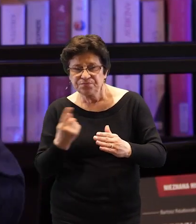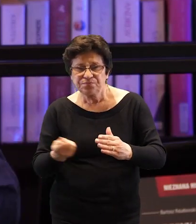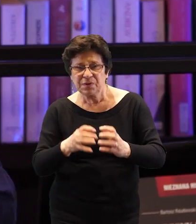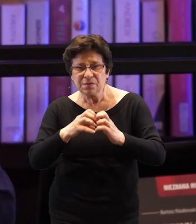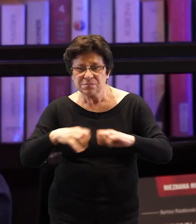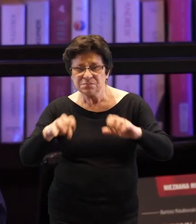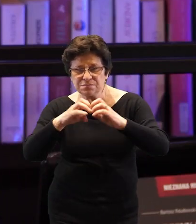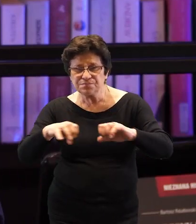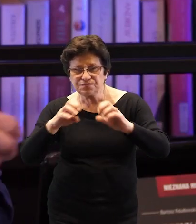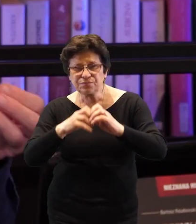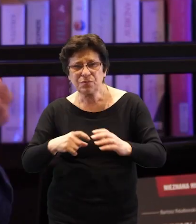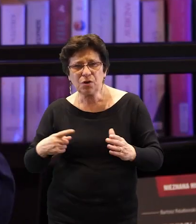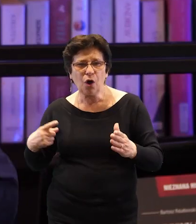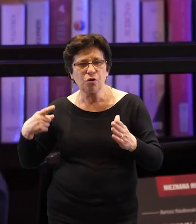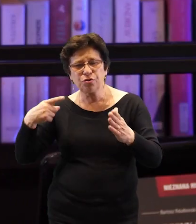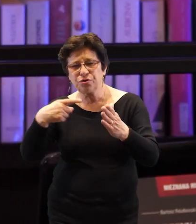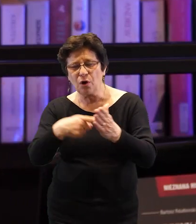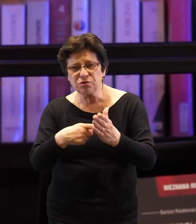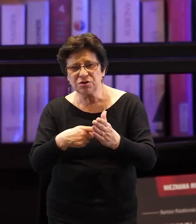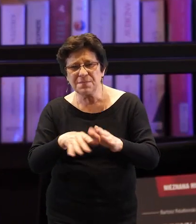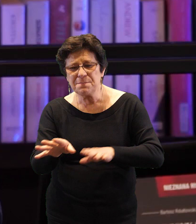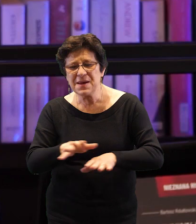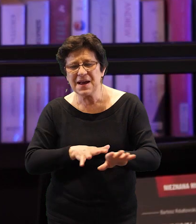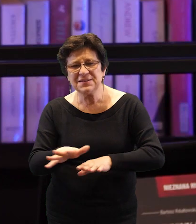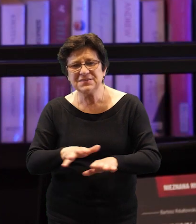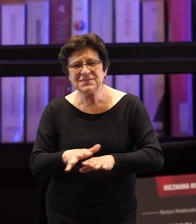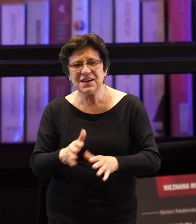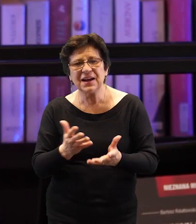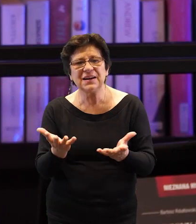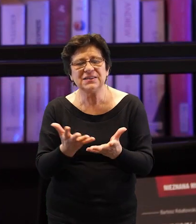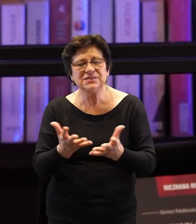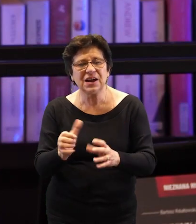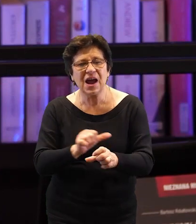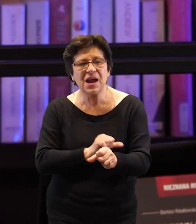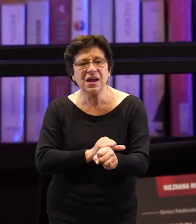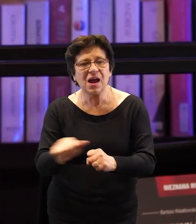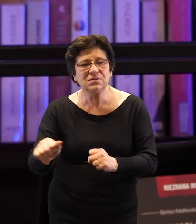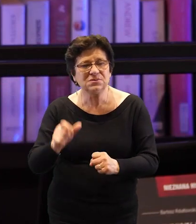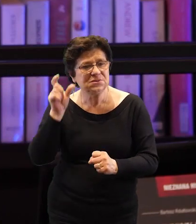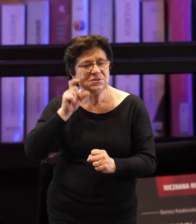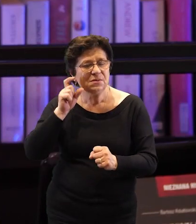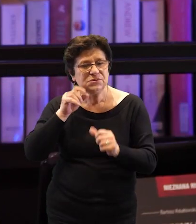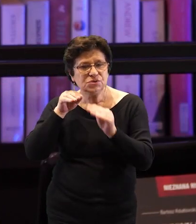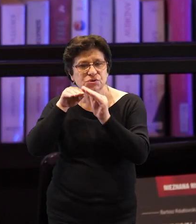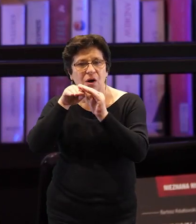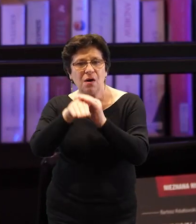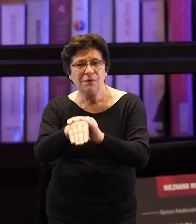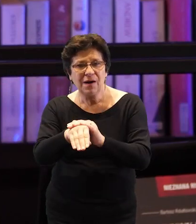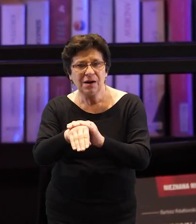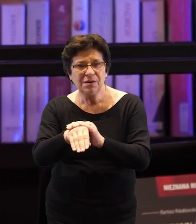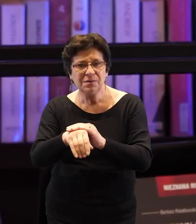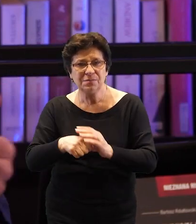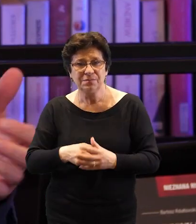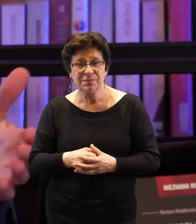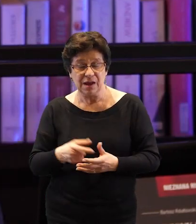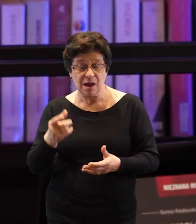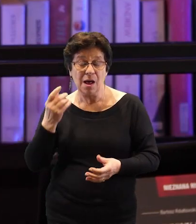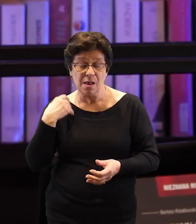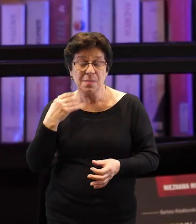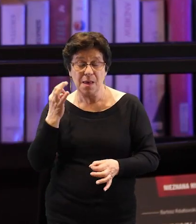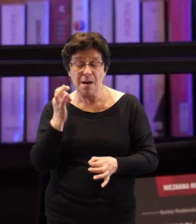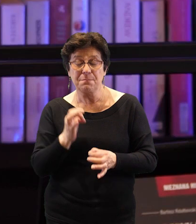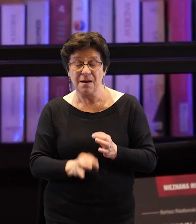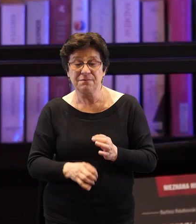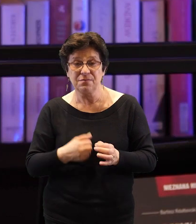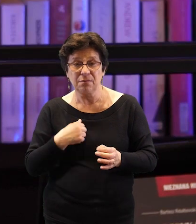dotrzeć do miejsca, gdzie prawdopodobnie ten depozyt był ukryty Na pewno, co mogę już teraz